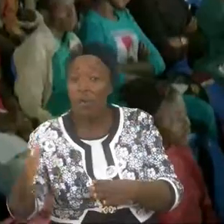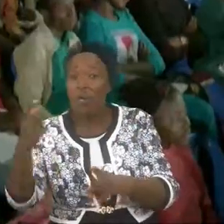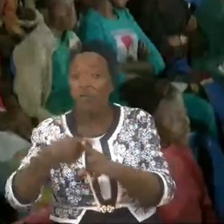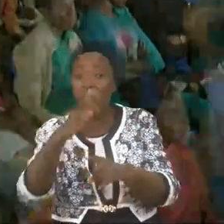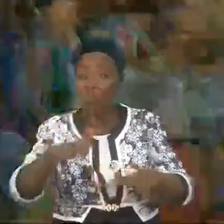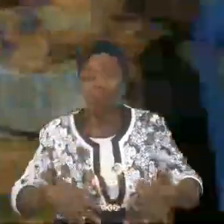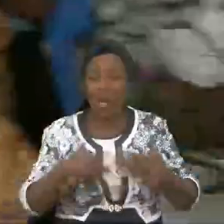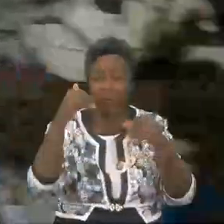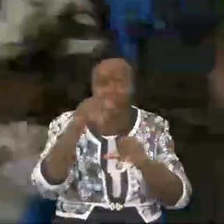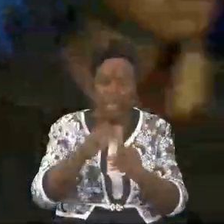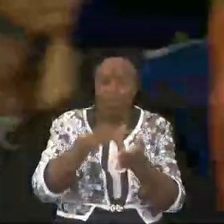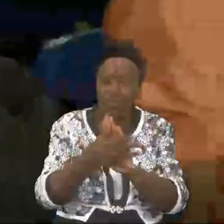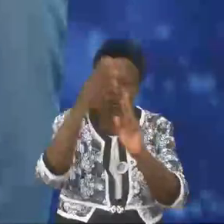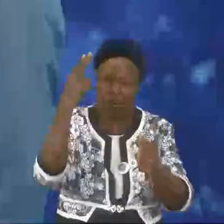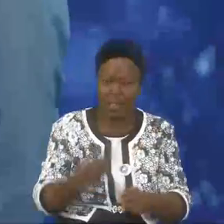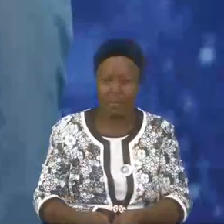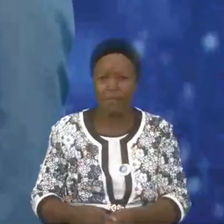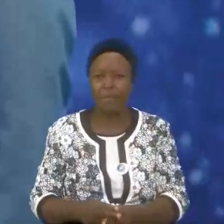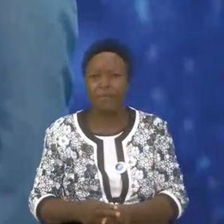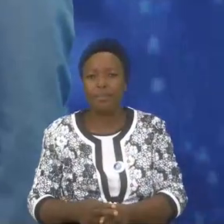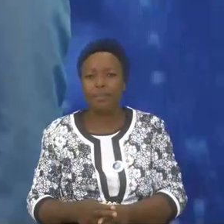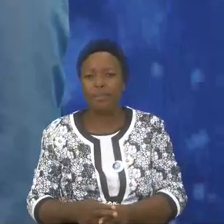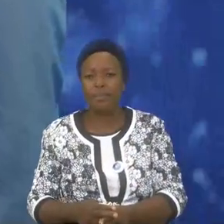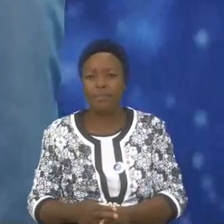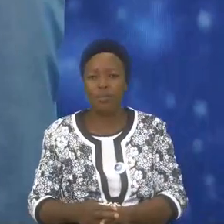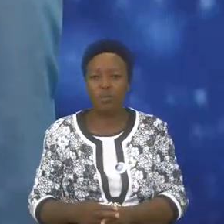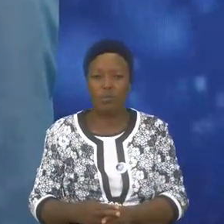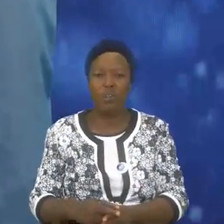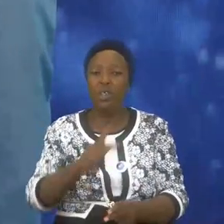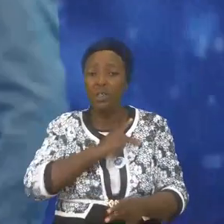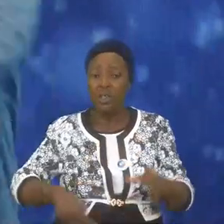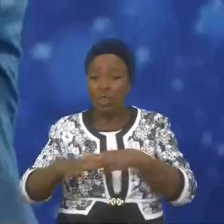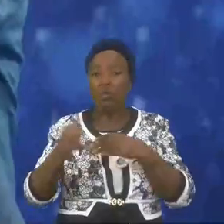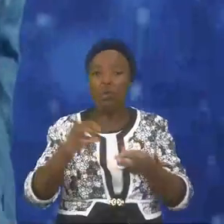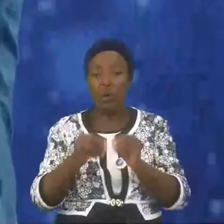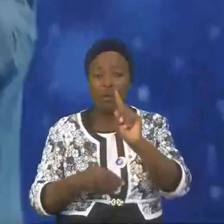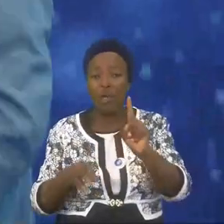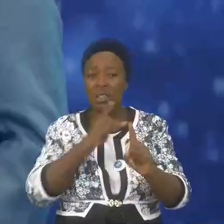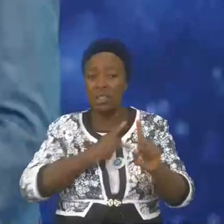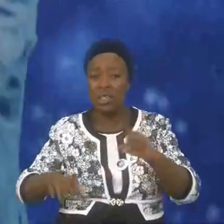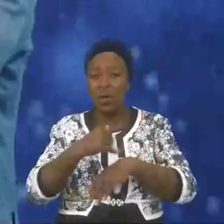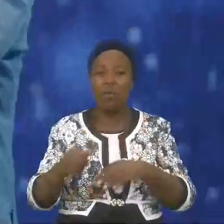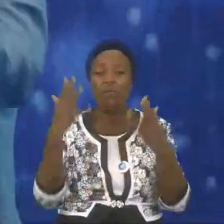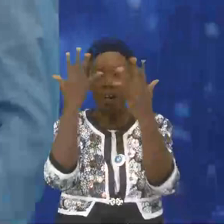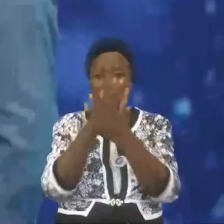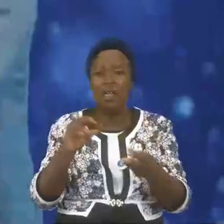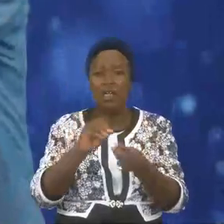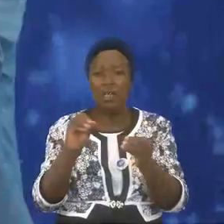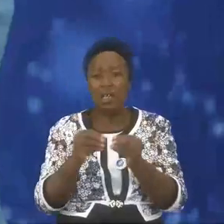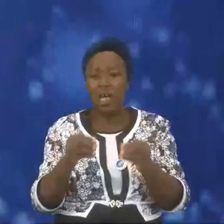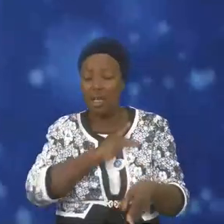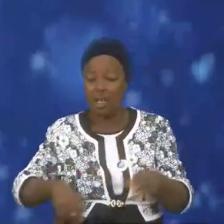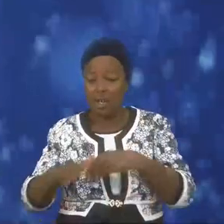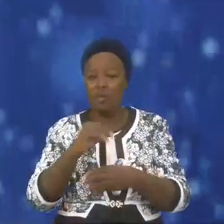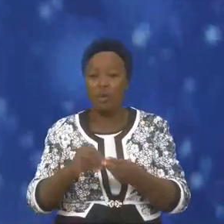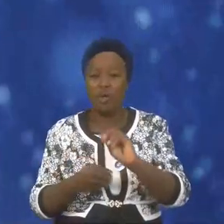Ôté de ta vie au nom de Jésus. Premier royaume, premier règne, ténèbres. Deuxième règne, le règne de